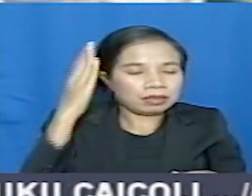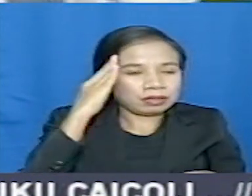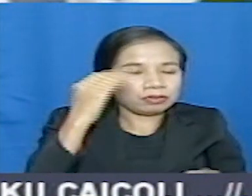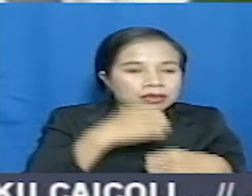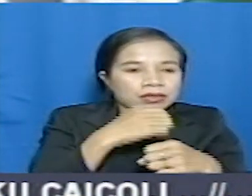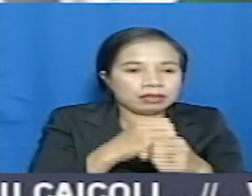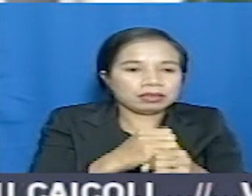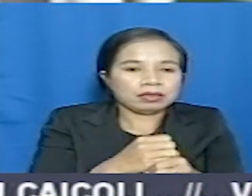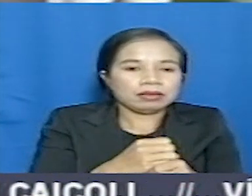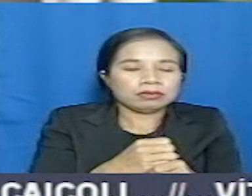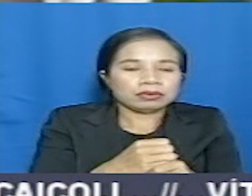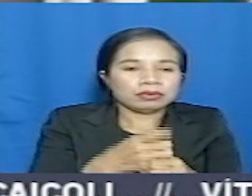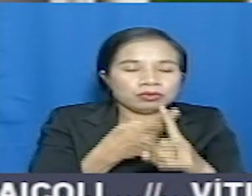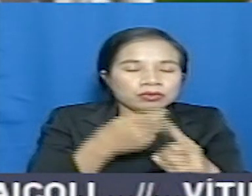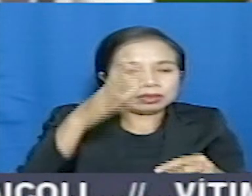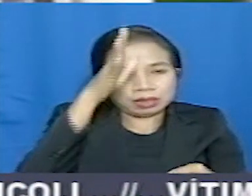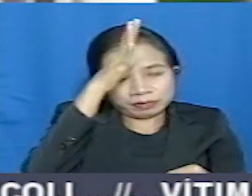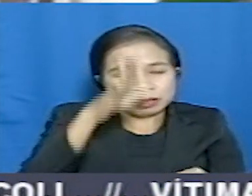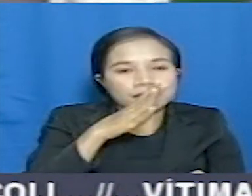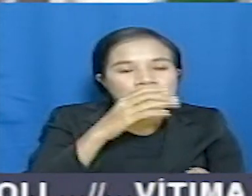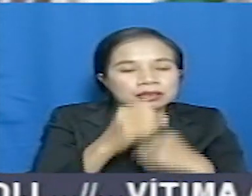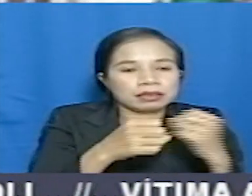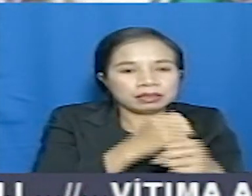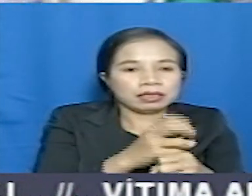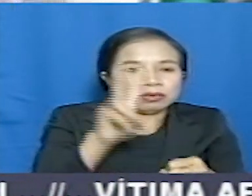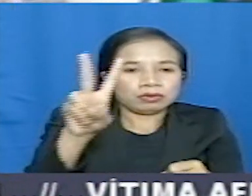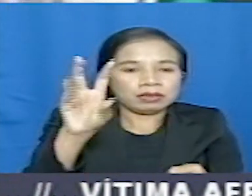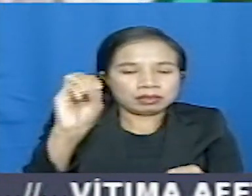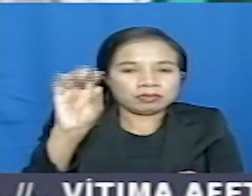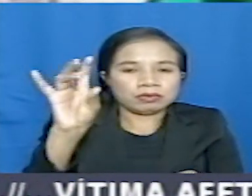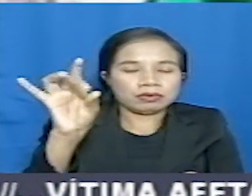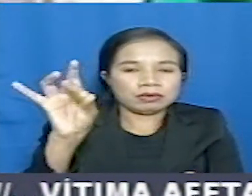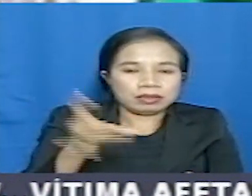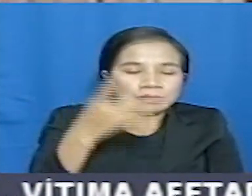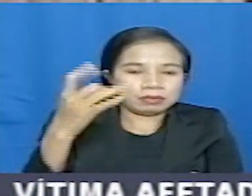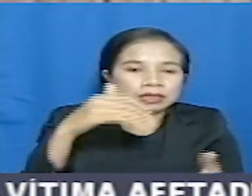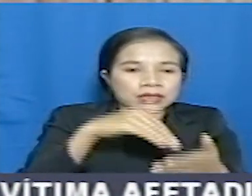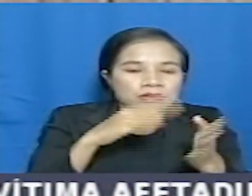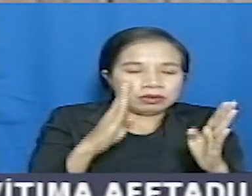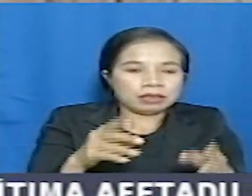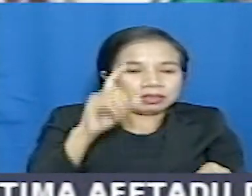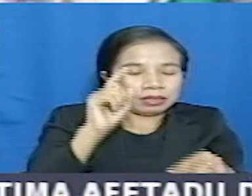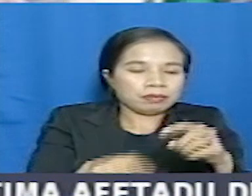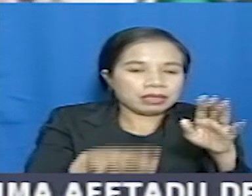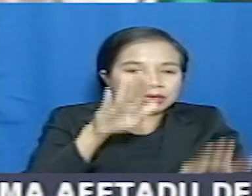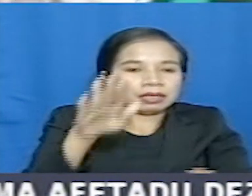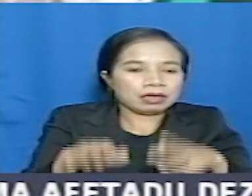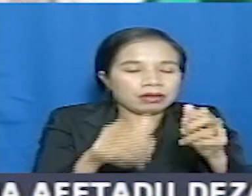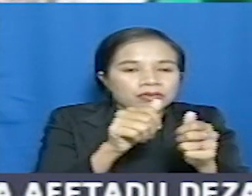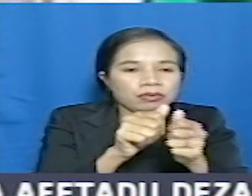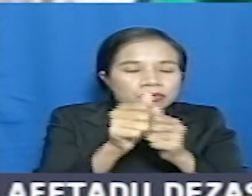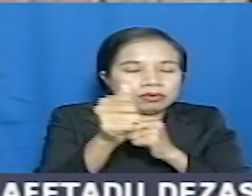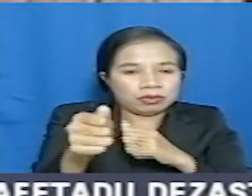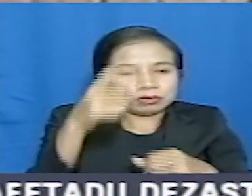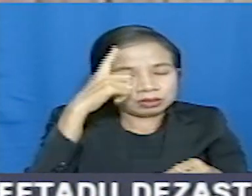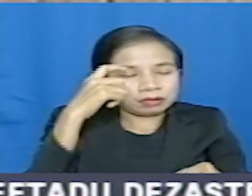hari husi inang amang, sira iha tina rihun ruasan olu rasin walu, nune estudante sira la bele lao do. Tama distansi ne beke